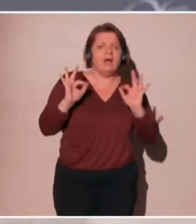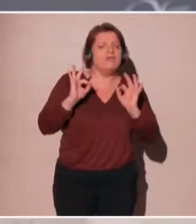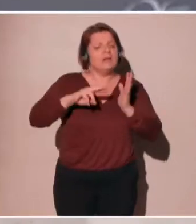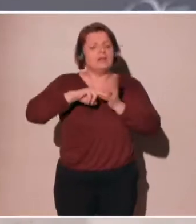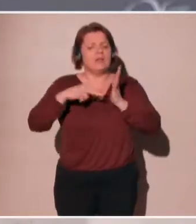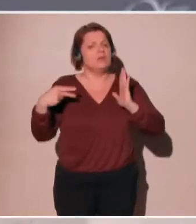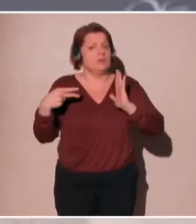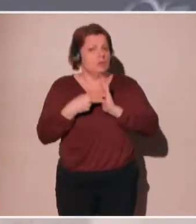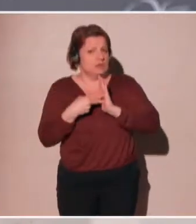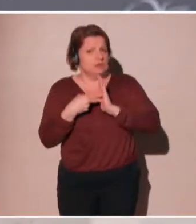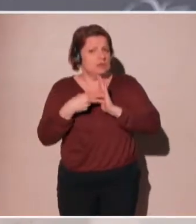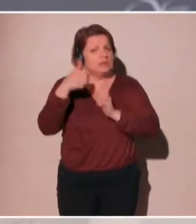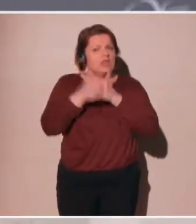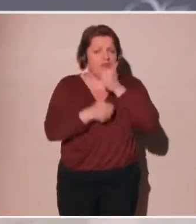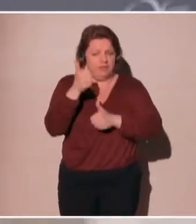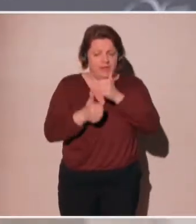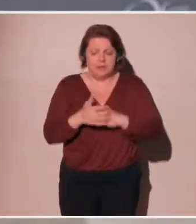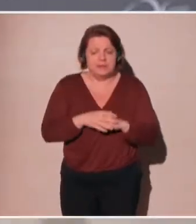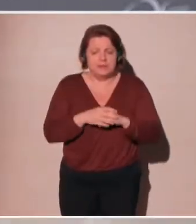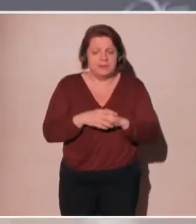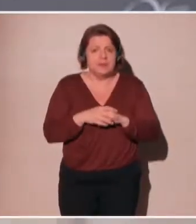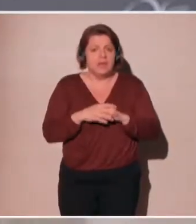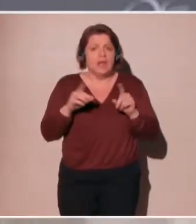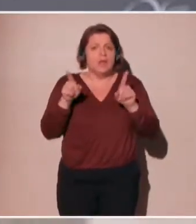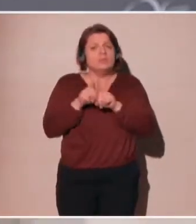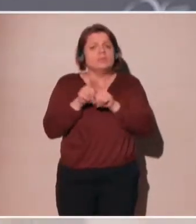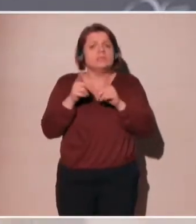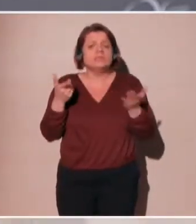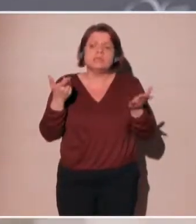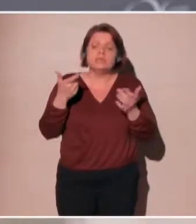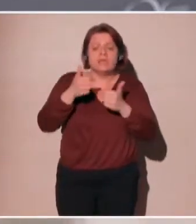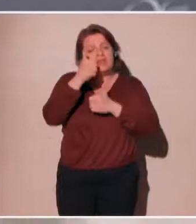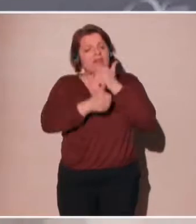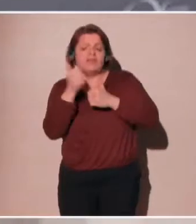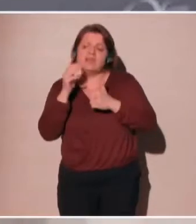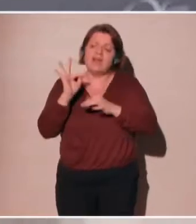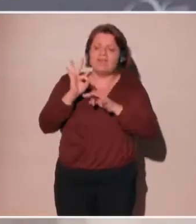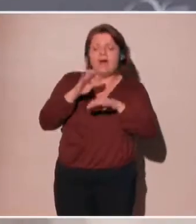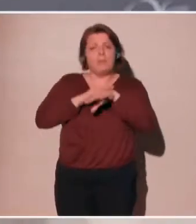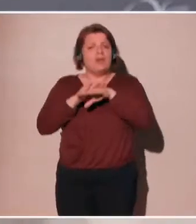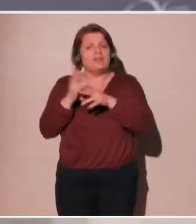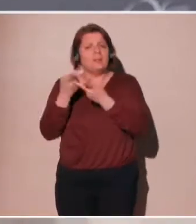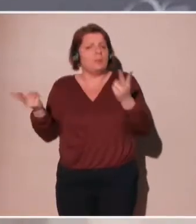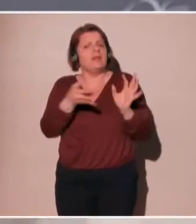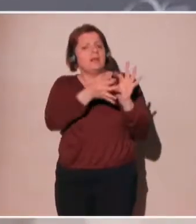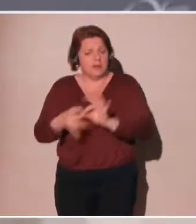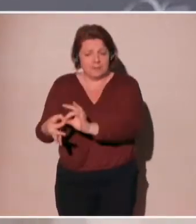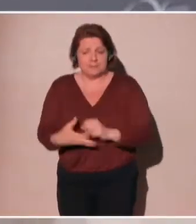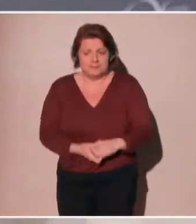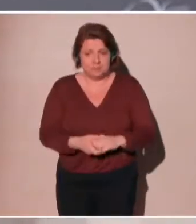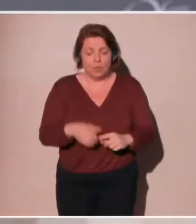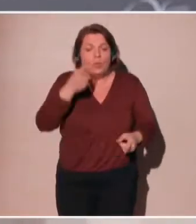des défis technologiques et des défis en politique publique qui en découlent. Comme vous l'avez probablement remarqué